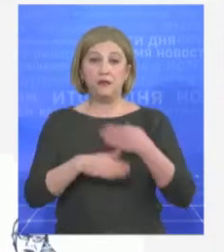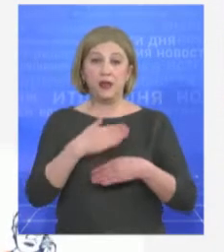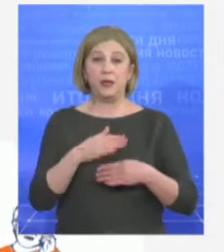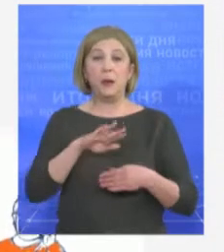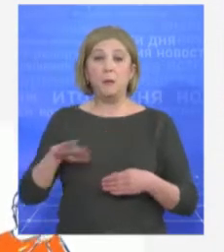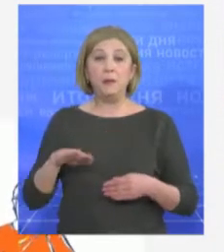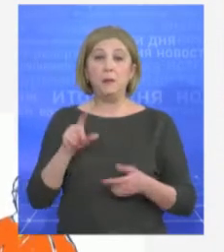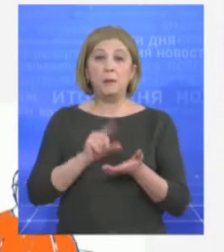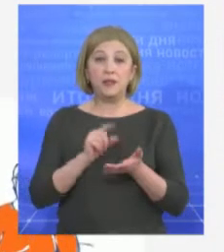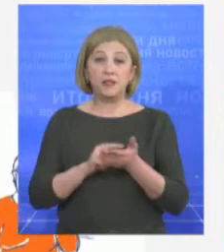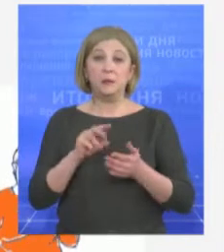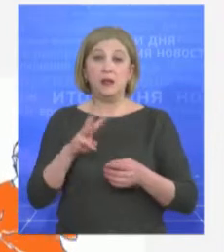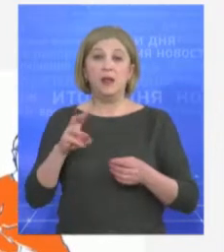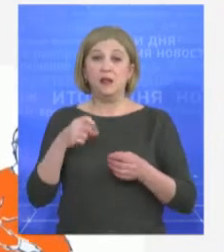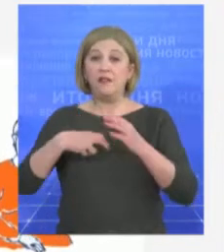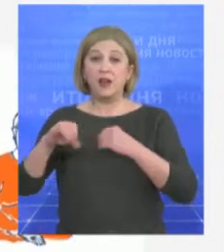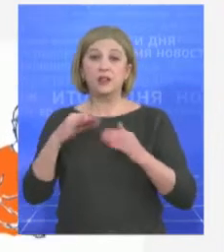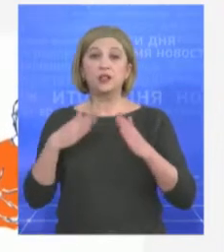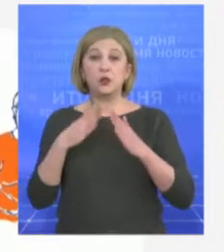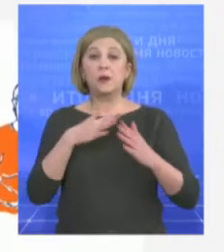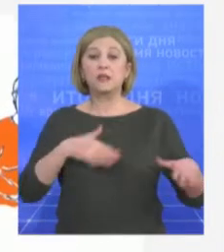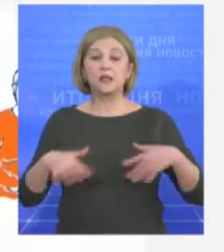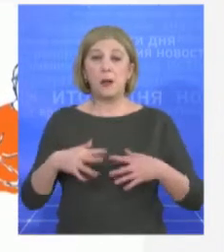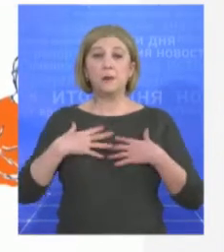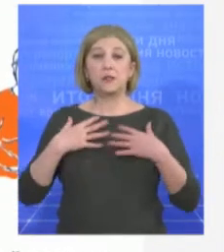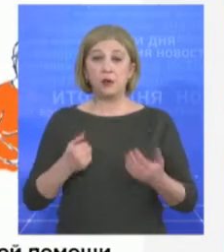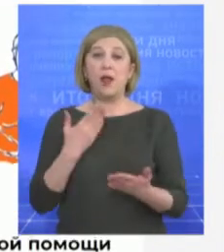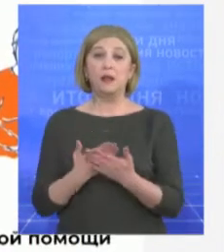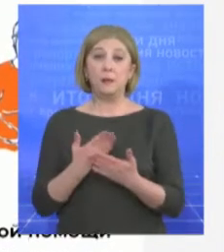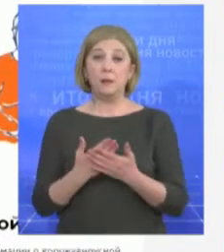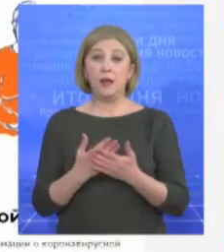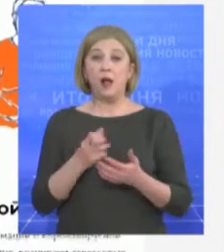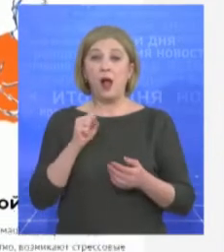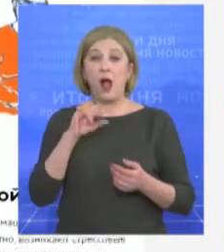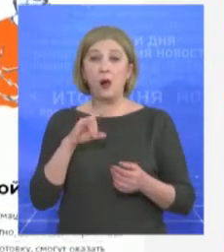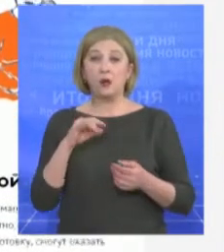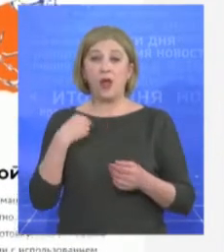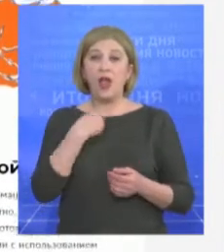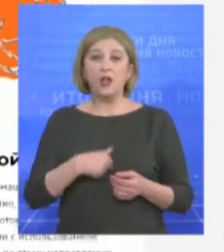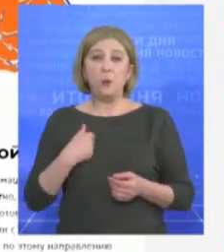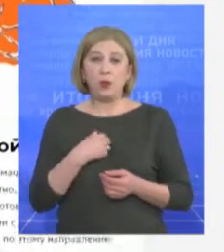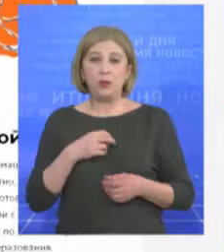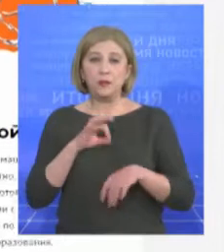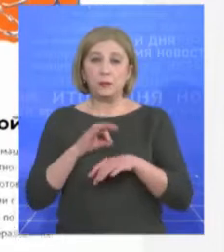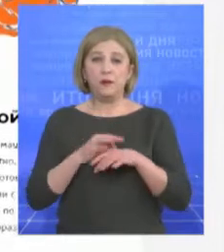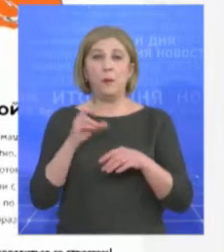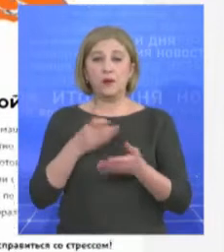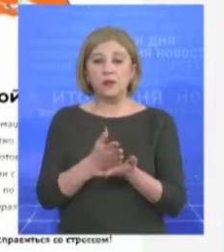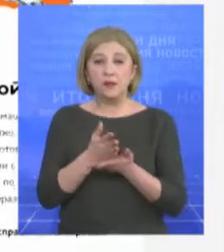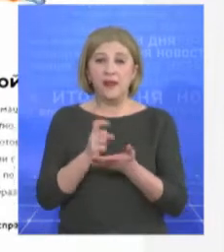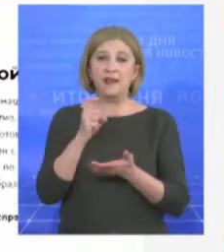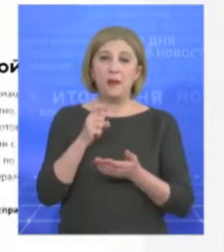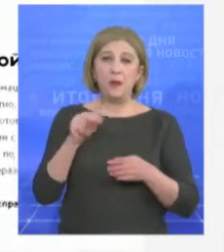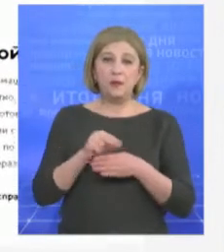помимо пенсионеров, Минздрав рекомендует не выходить из дома людям со слабым здоровьем. Например, с аутоиммунными заболеваниями, после трансплантации